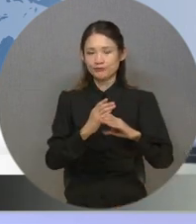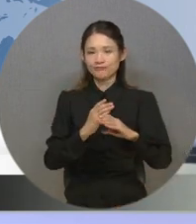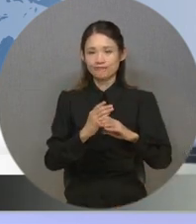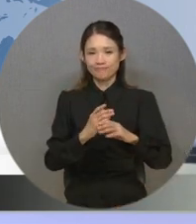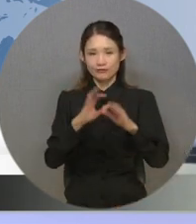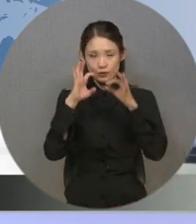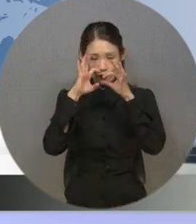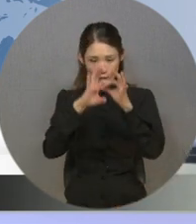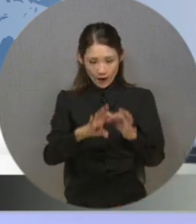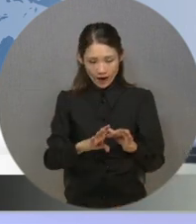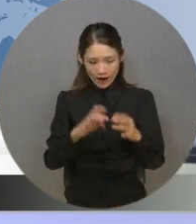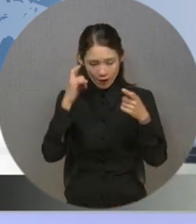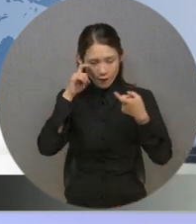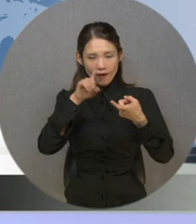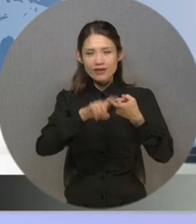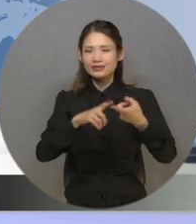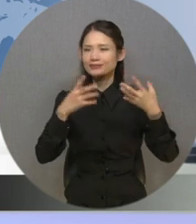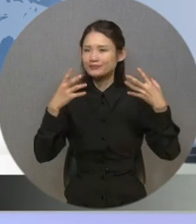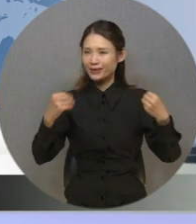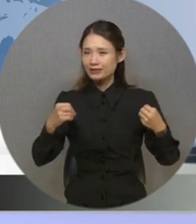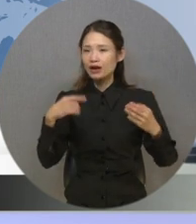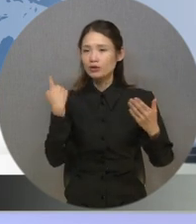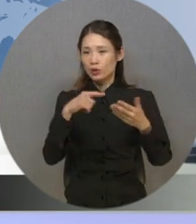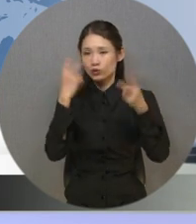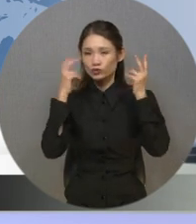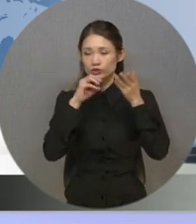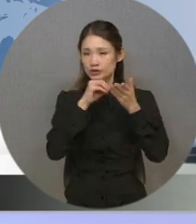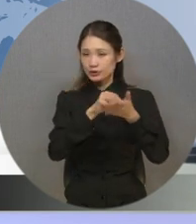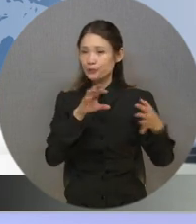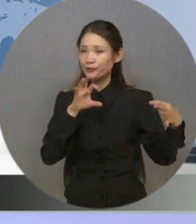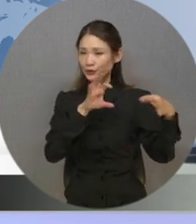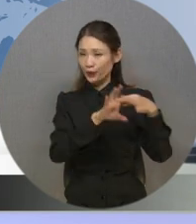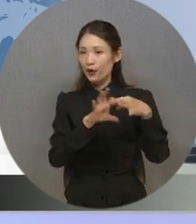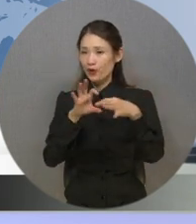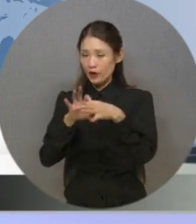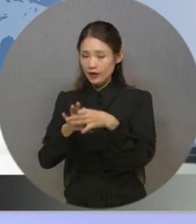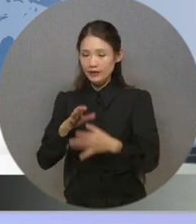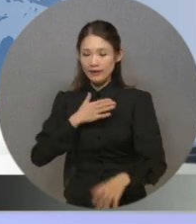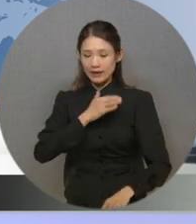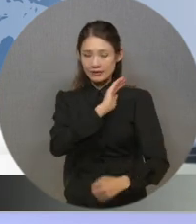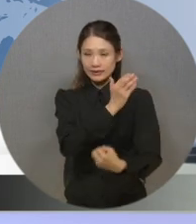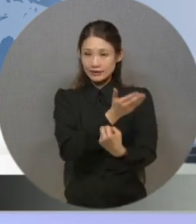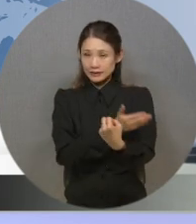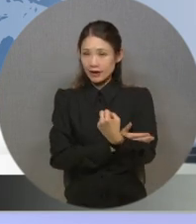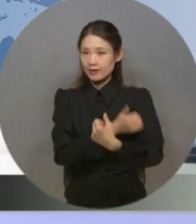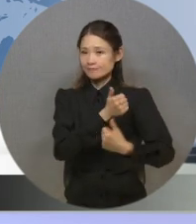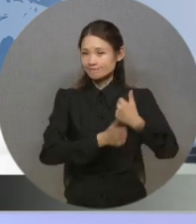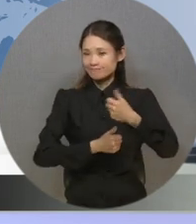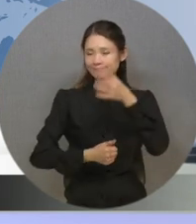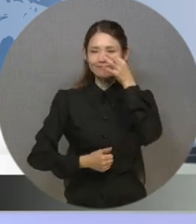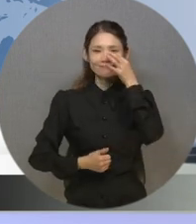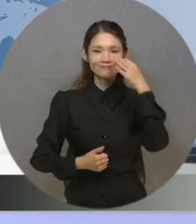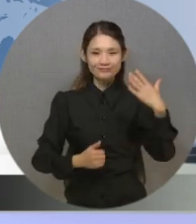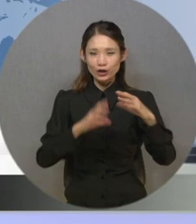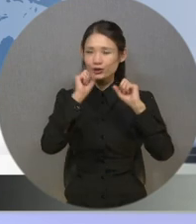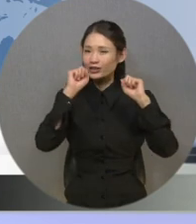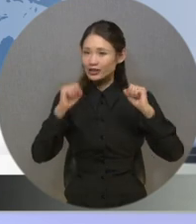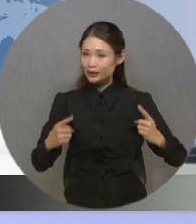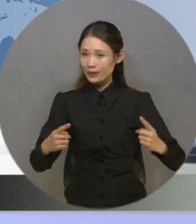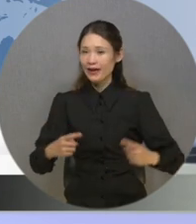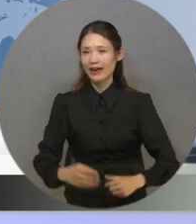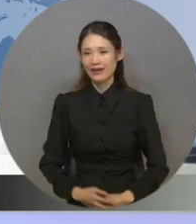관심이 뜨겁다고 하는데요 교육부터 취업 연계까지 자신의 역량을 마음껏 펼칠 수 있는 기회 박성용 기자가